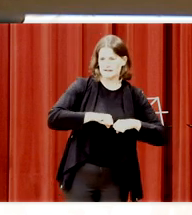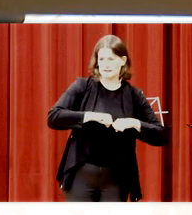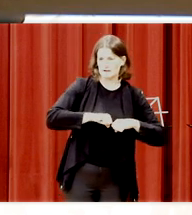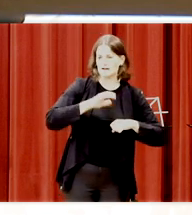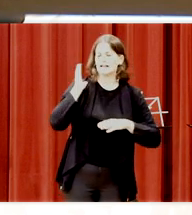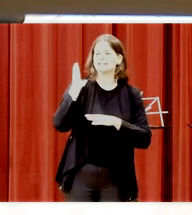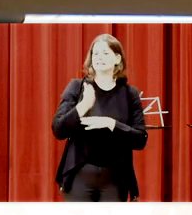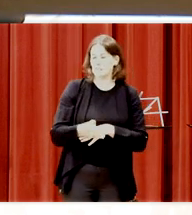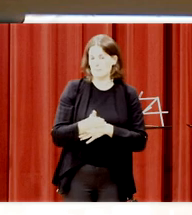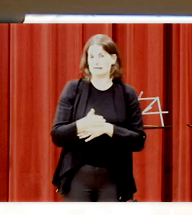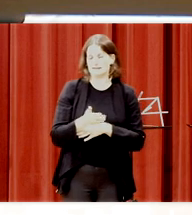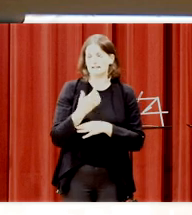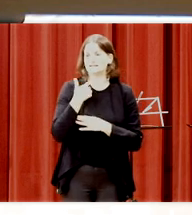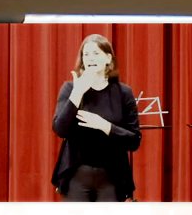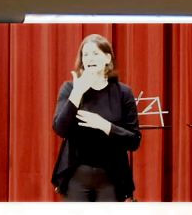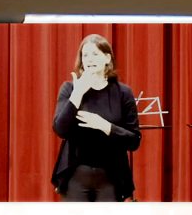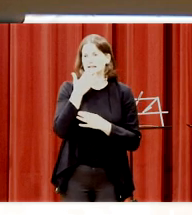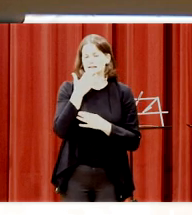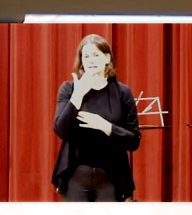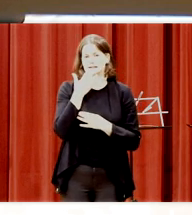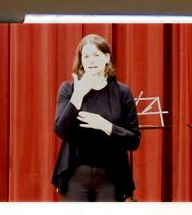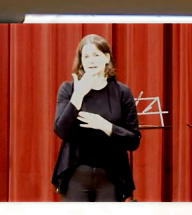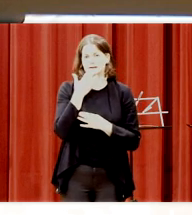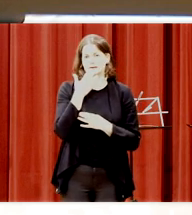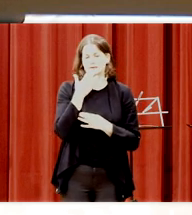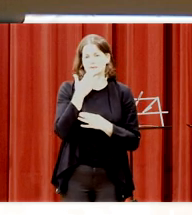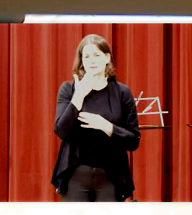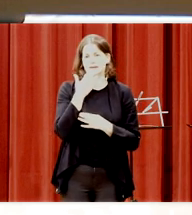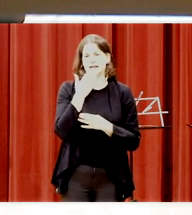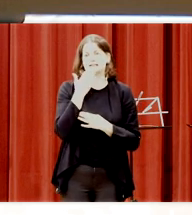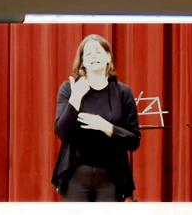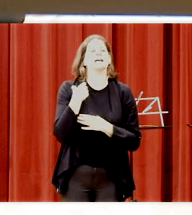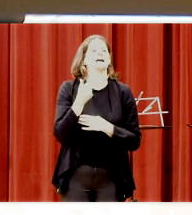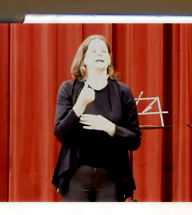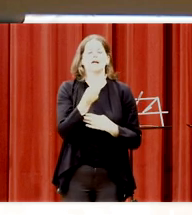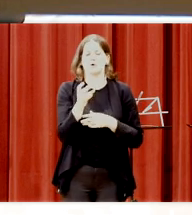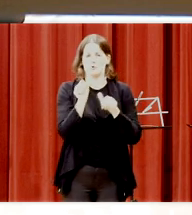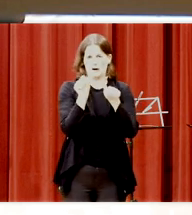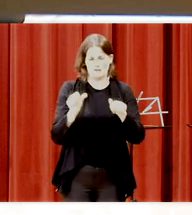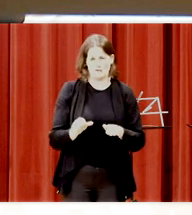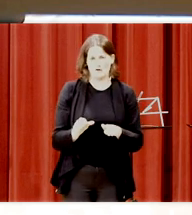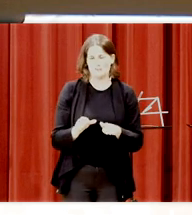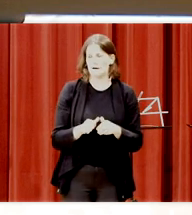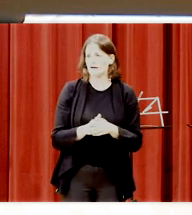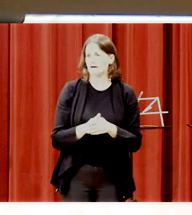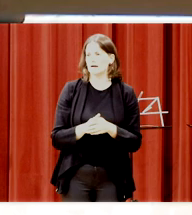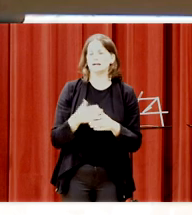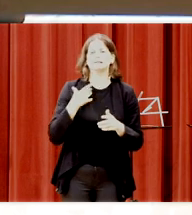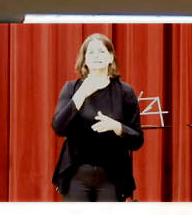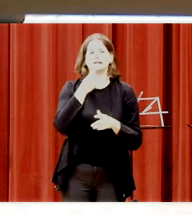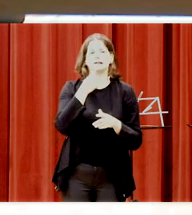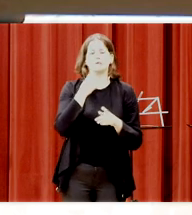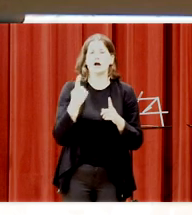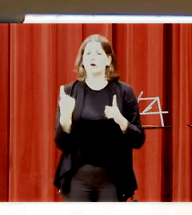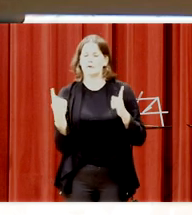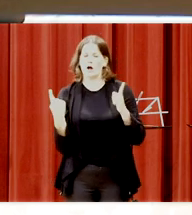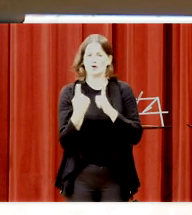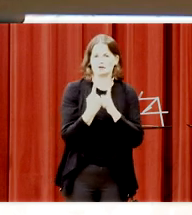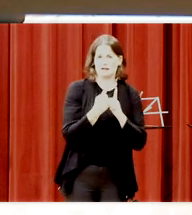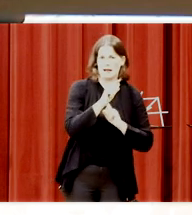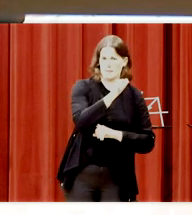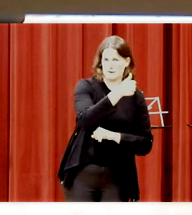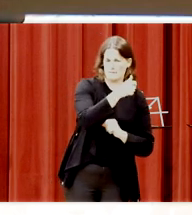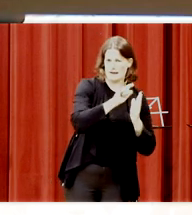Va contra la primera, no? O sigui, és a dir, jo no puc donar una acció a un robot que danyi a un humà. I la tercera, jo m'he de protegir com a robot sempre que